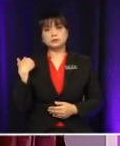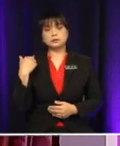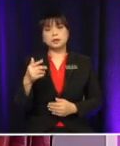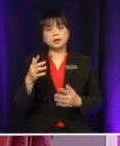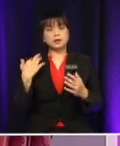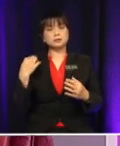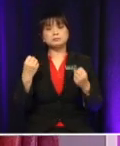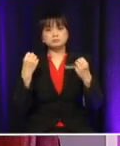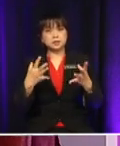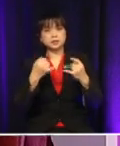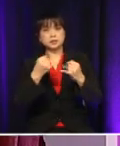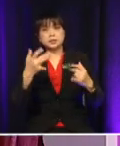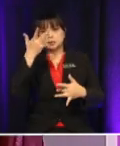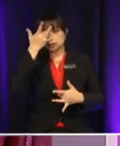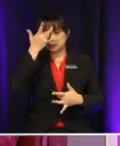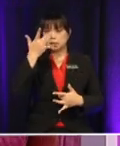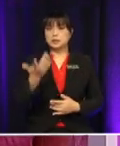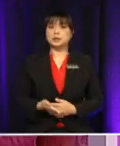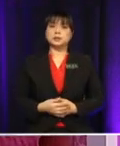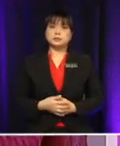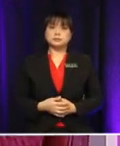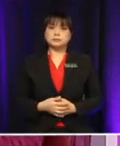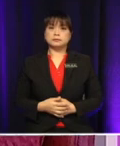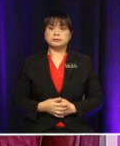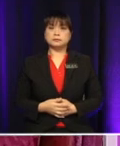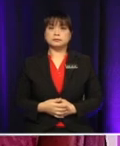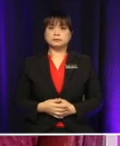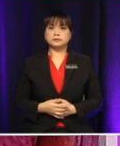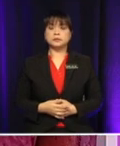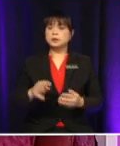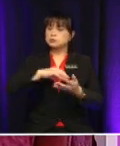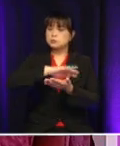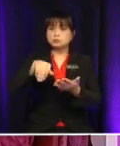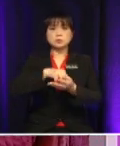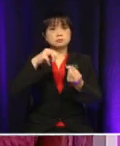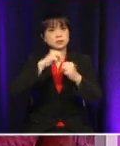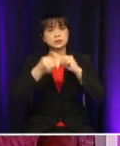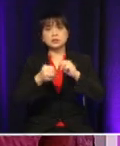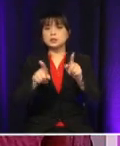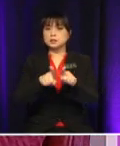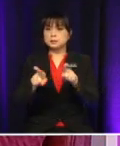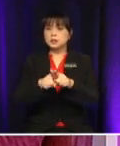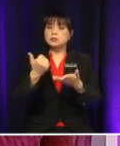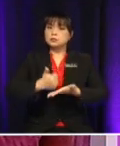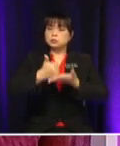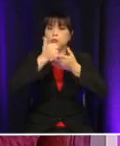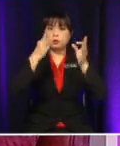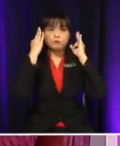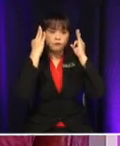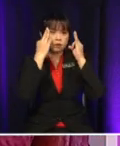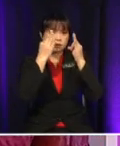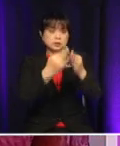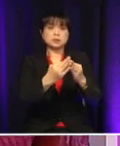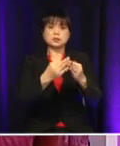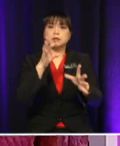kita ada Sun syndrom down Ini semua adalah masalah samo juga tolong fokus apabila di apabila